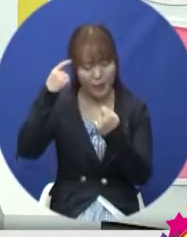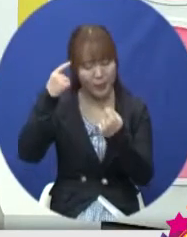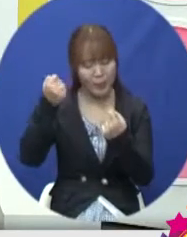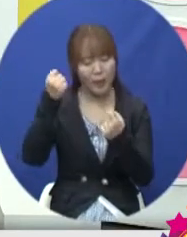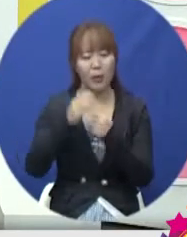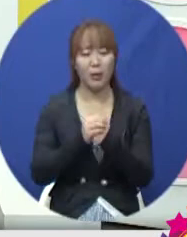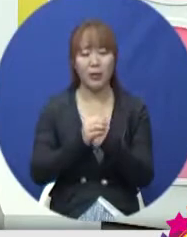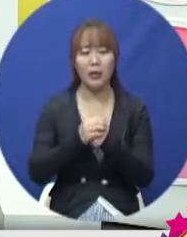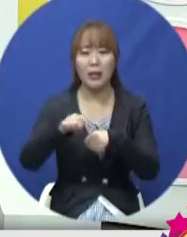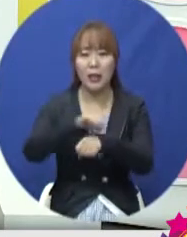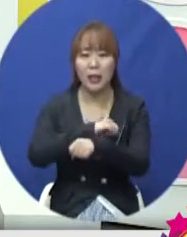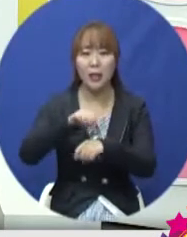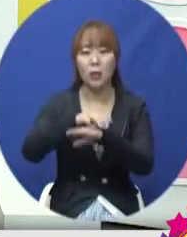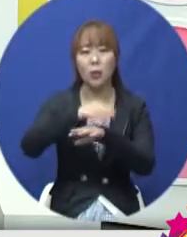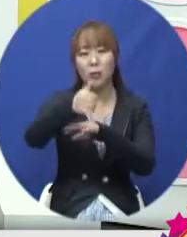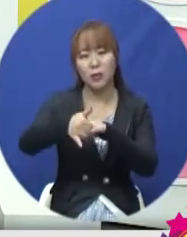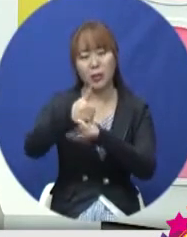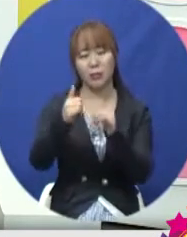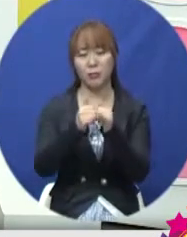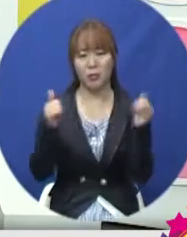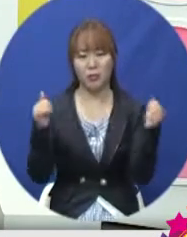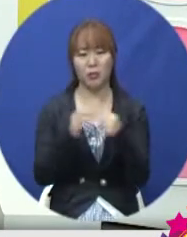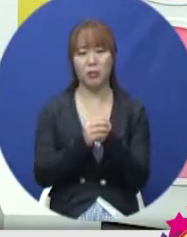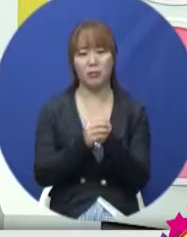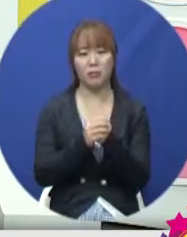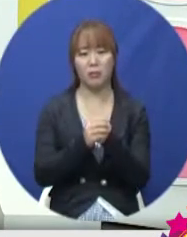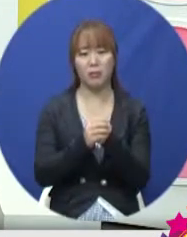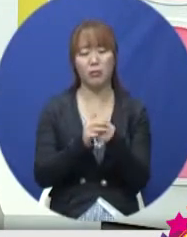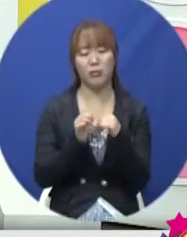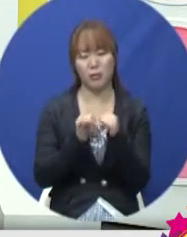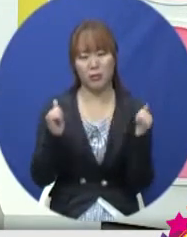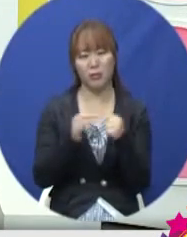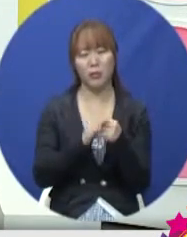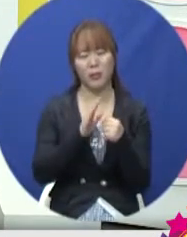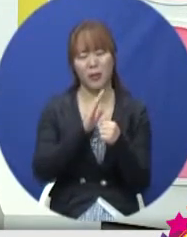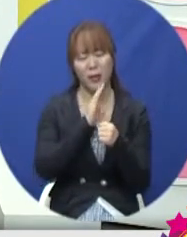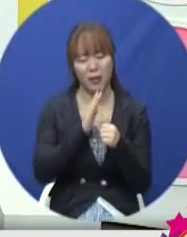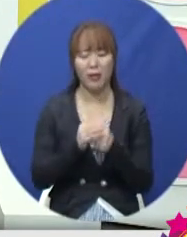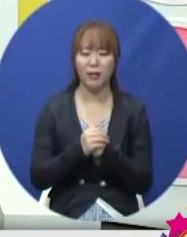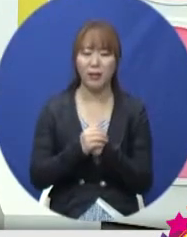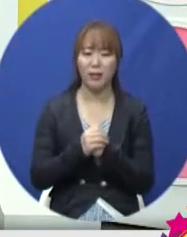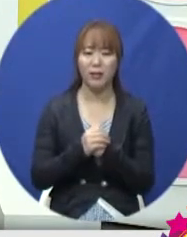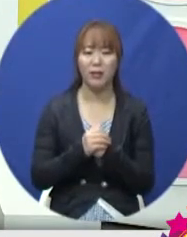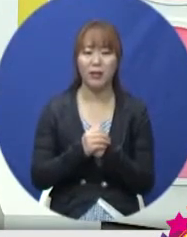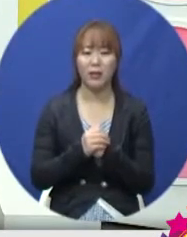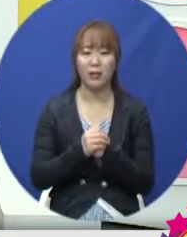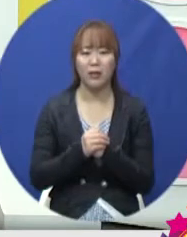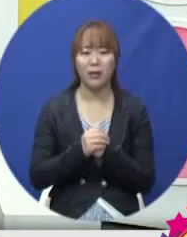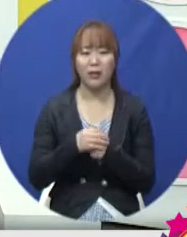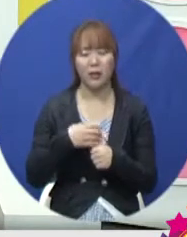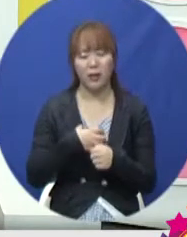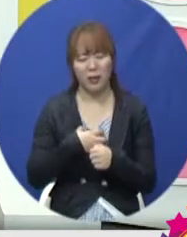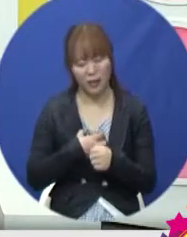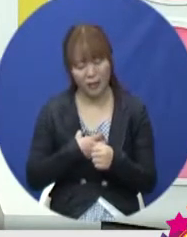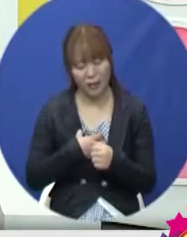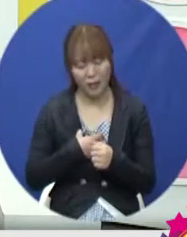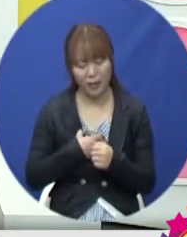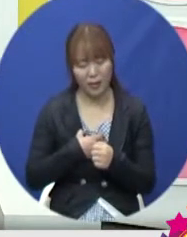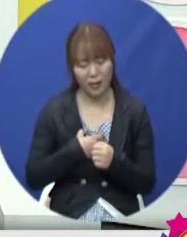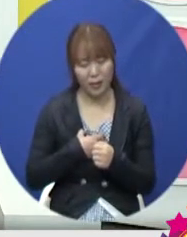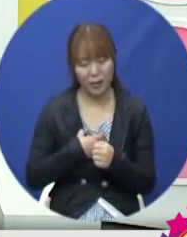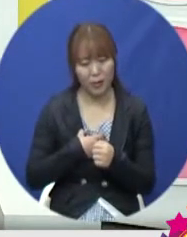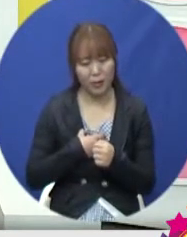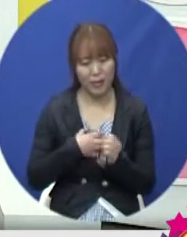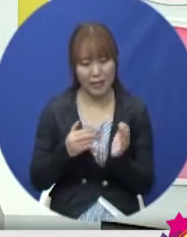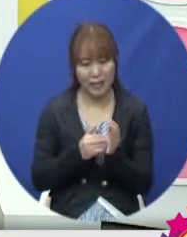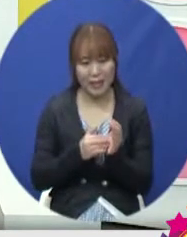우리 농사 지으시는 어르신들 정말 이 속만 타들어가는 것이 아닐